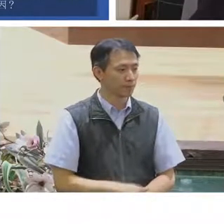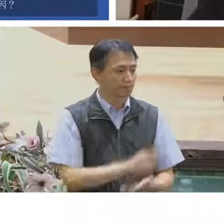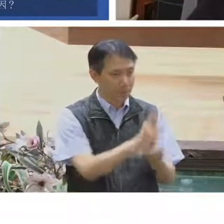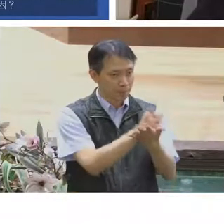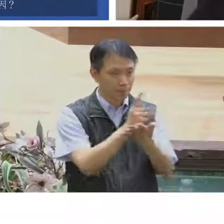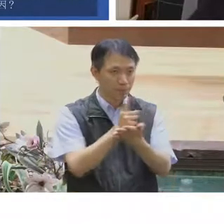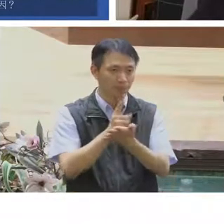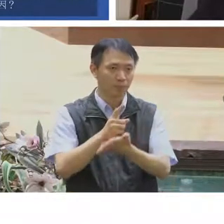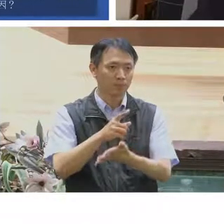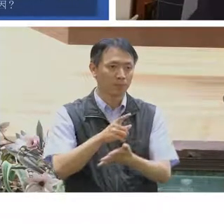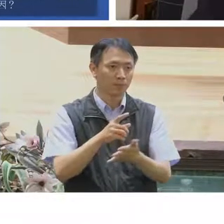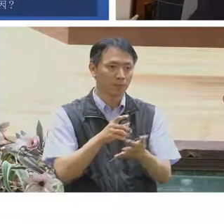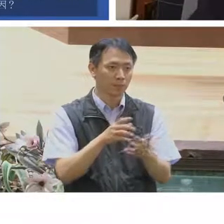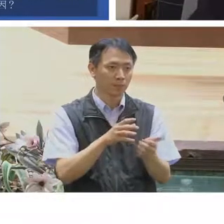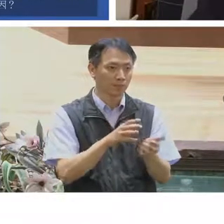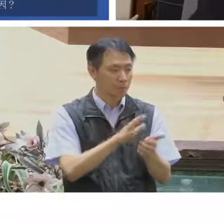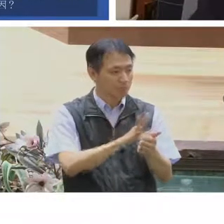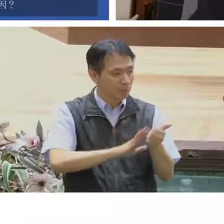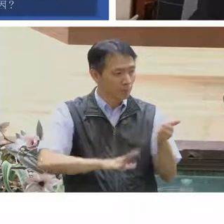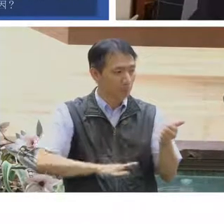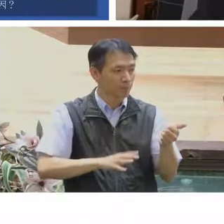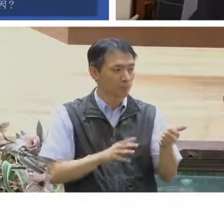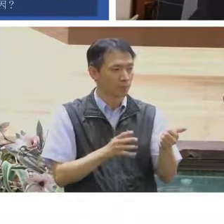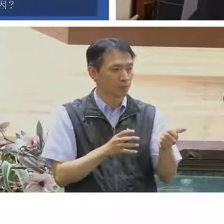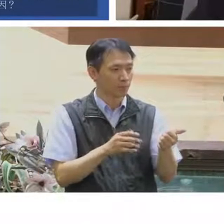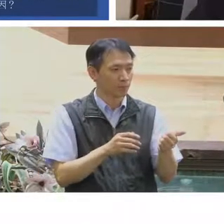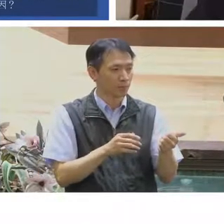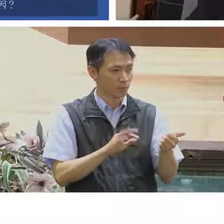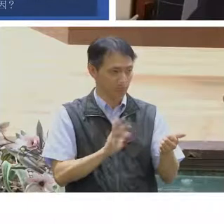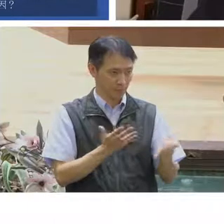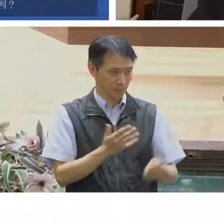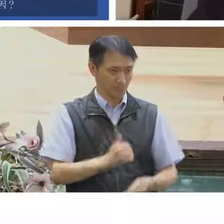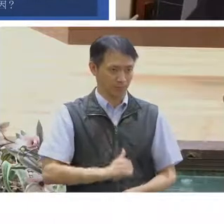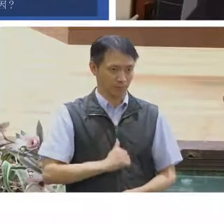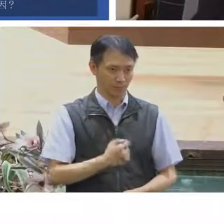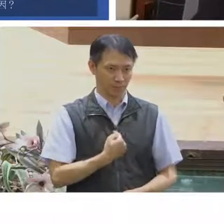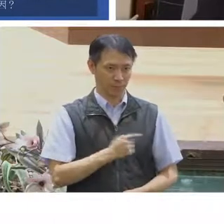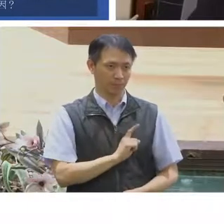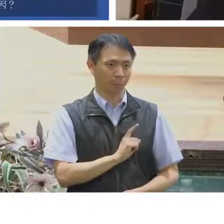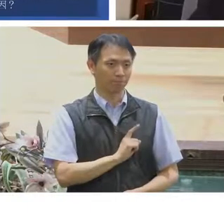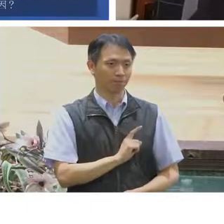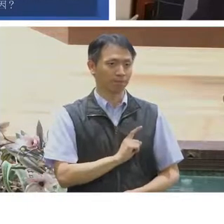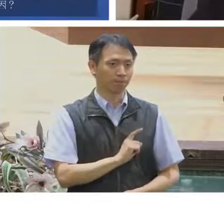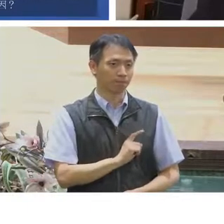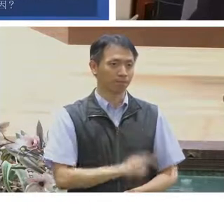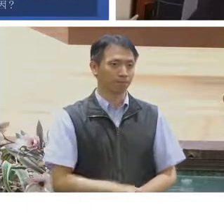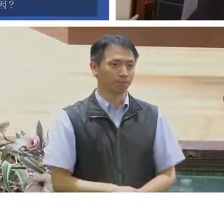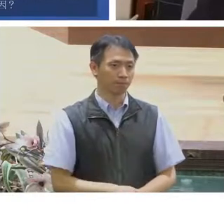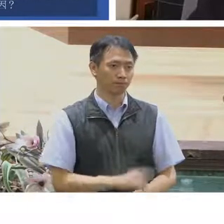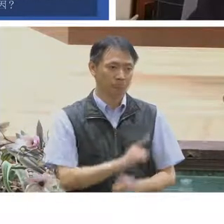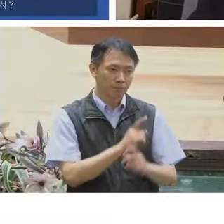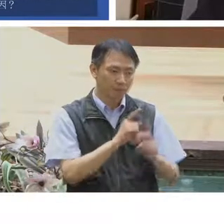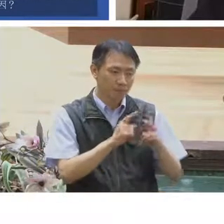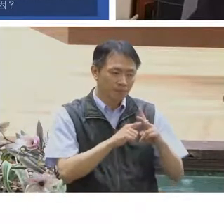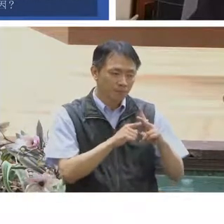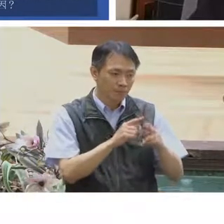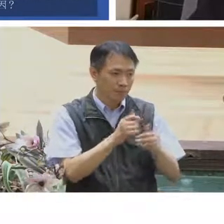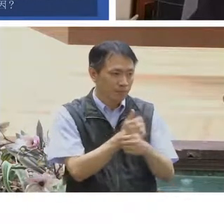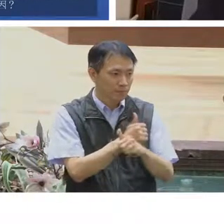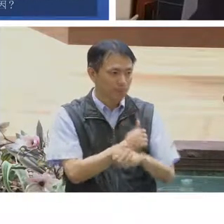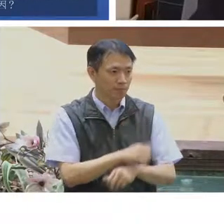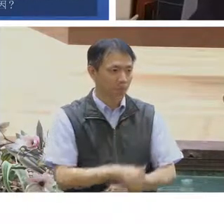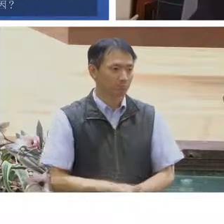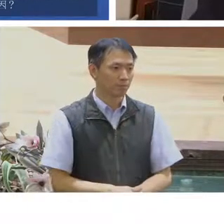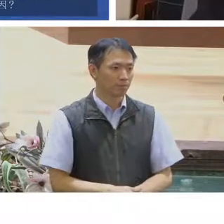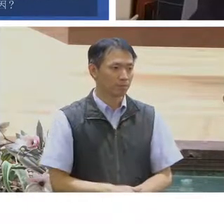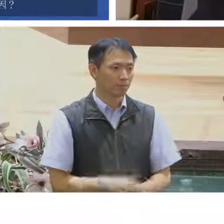个关键所采用的手段也是不同。但是根据我个人的一些小小的经验是，可能人的因